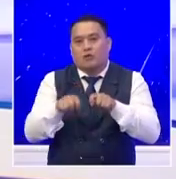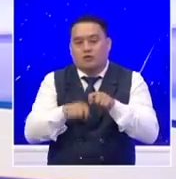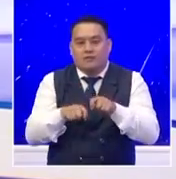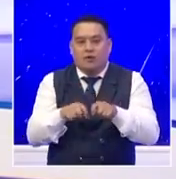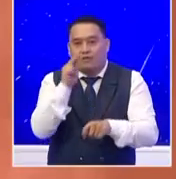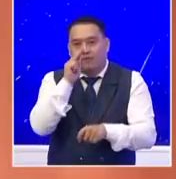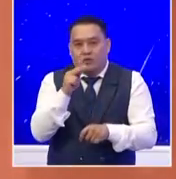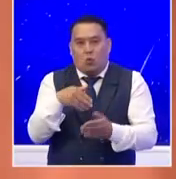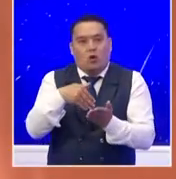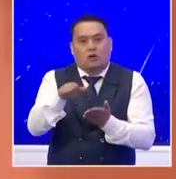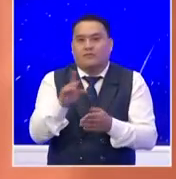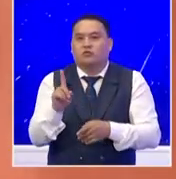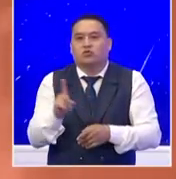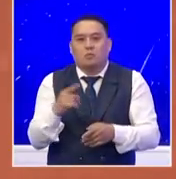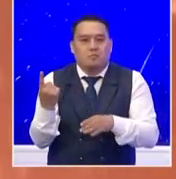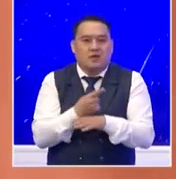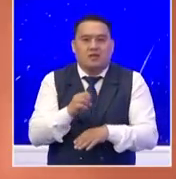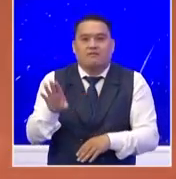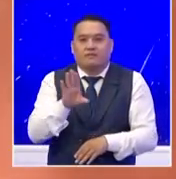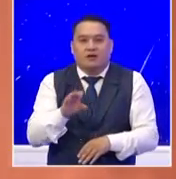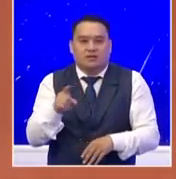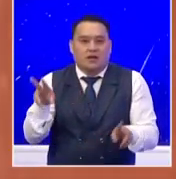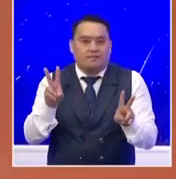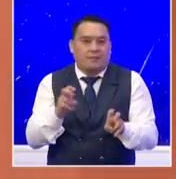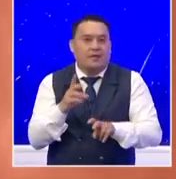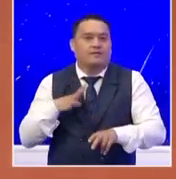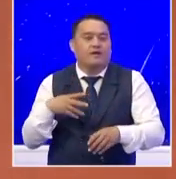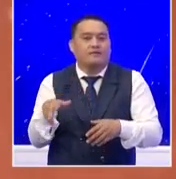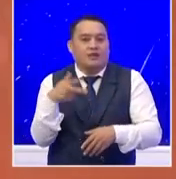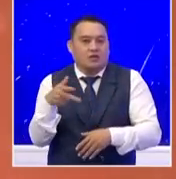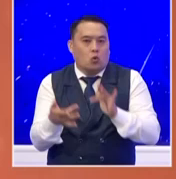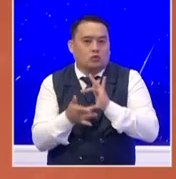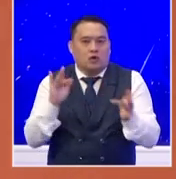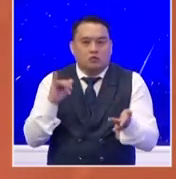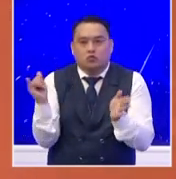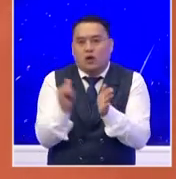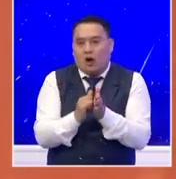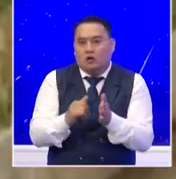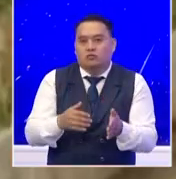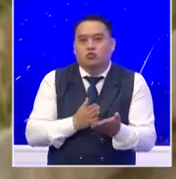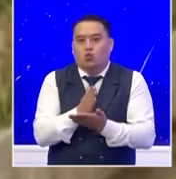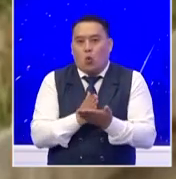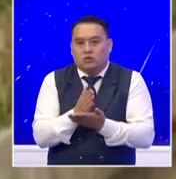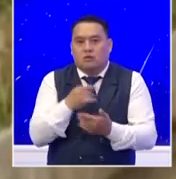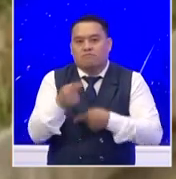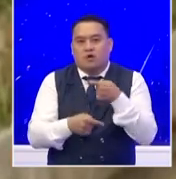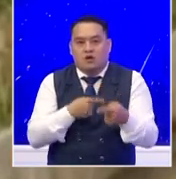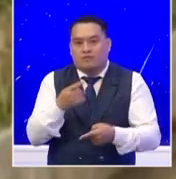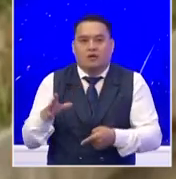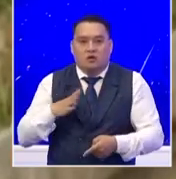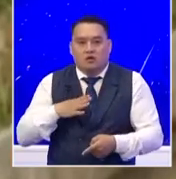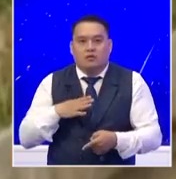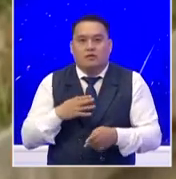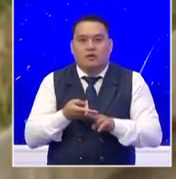свою вину отрицают, сообщает Первый канал Евразия. Видео разместили в социальных сетях, и реакция коммунальных служб